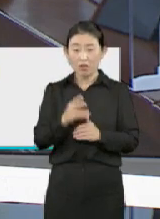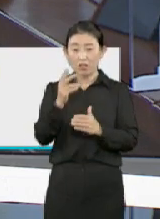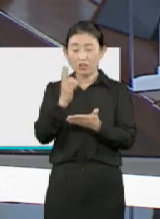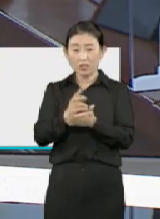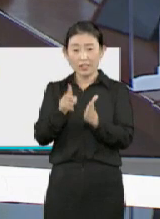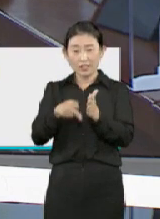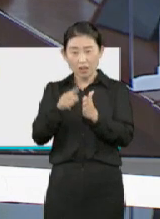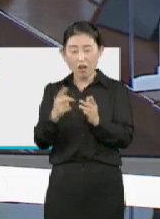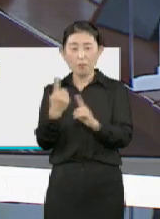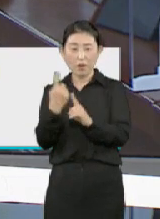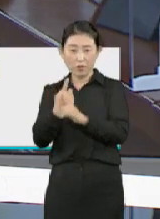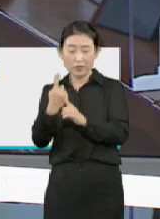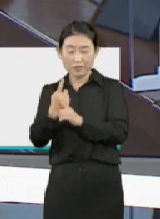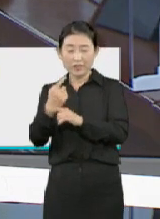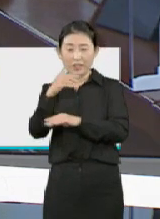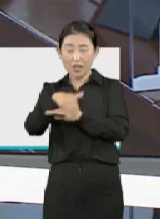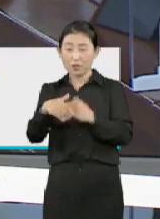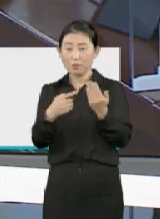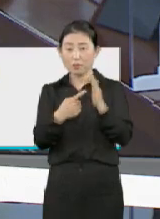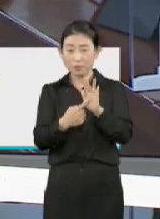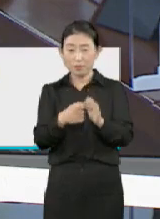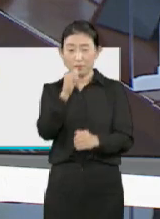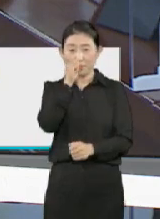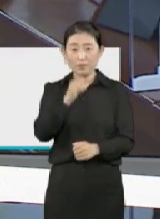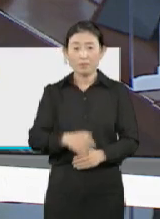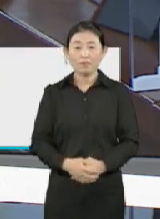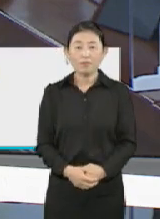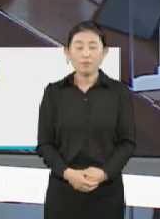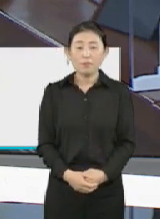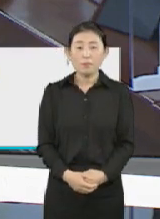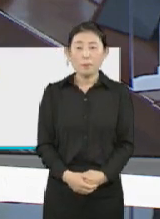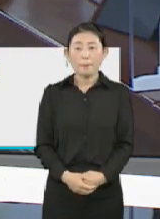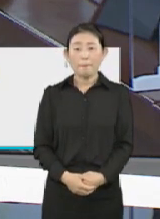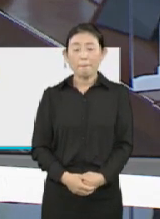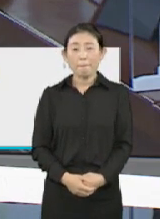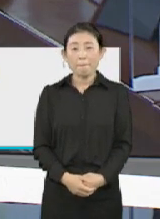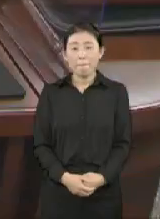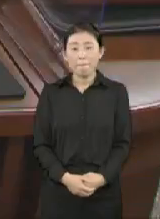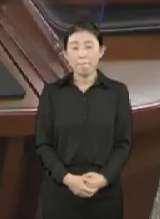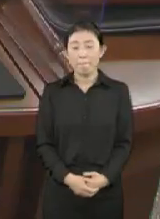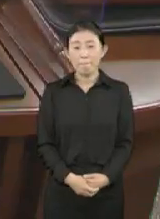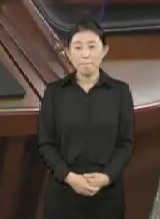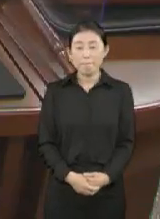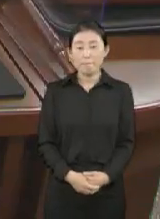사업이 도마 위에 올랐습니다 서울 방송센터 김성민 기자 입니다